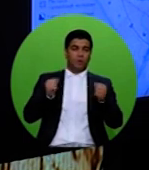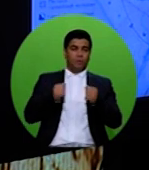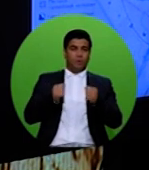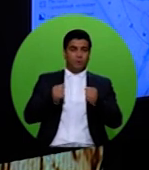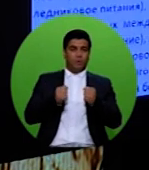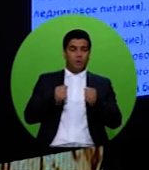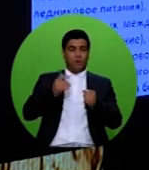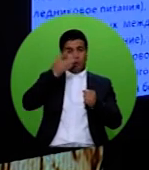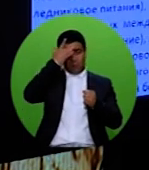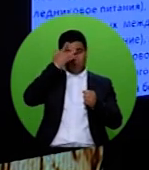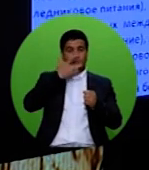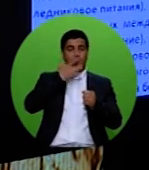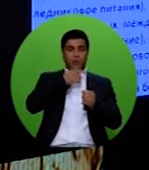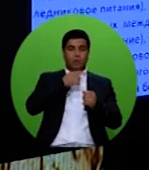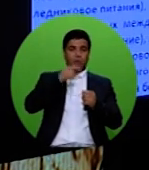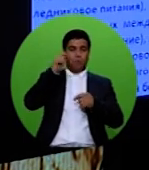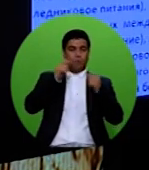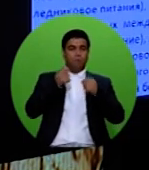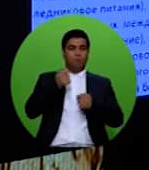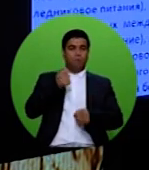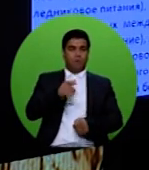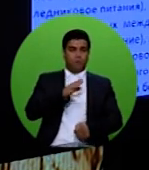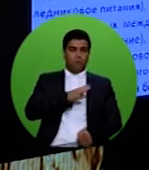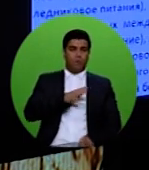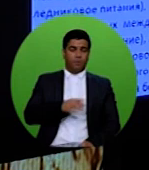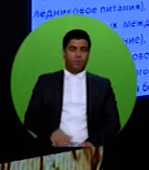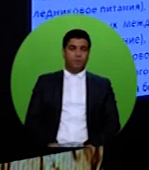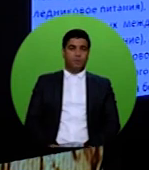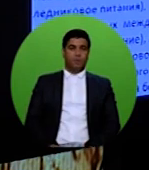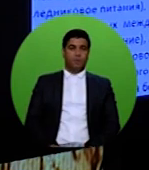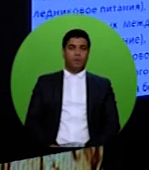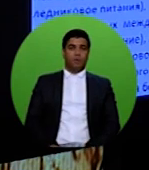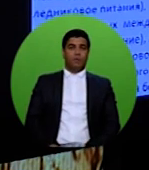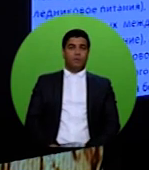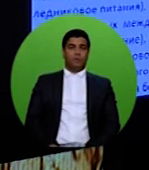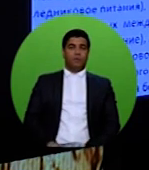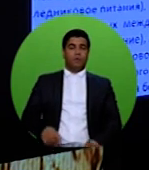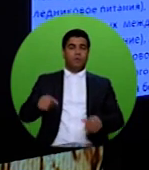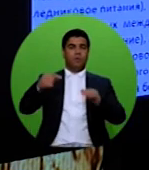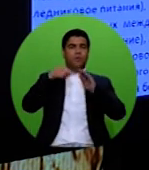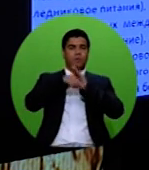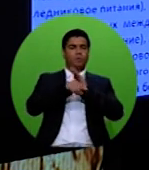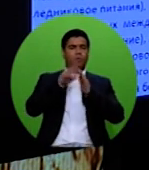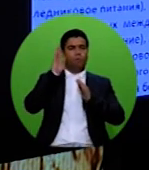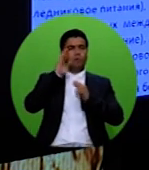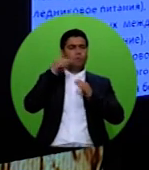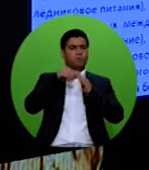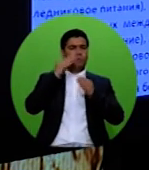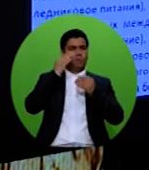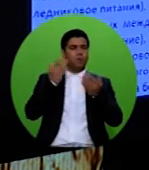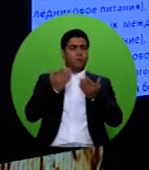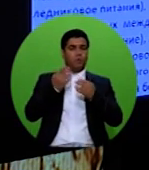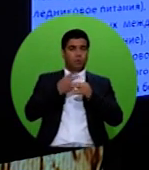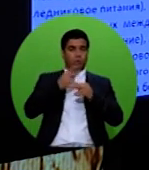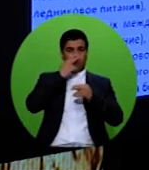период. Летом осадков бывает мало. Что же представляют собой воды данной территории? Посмотрите,